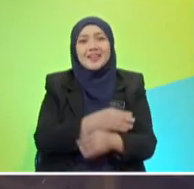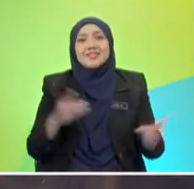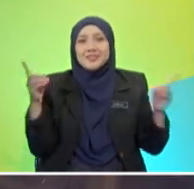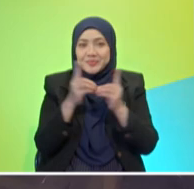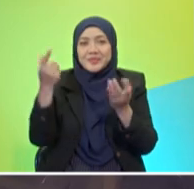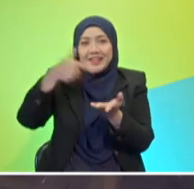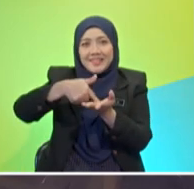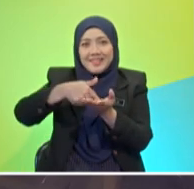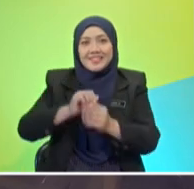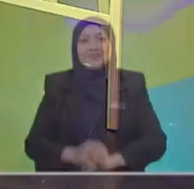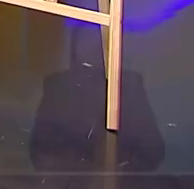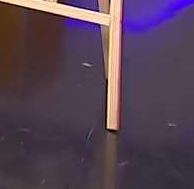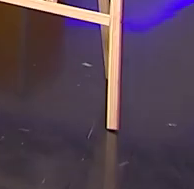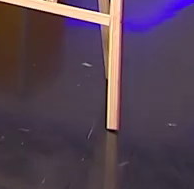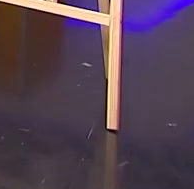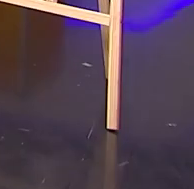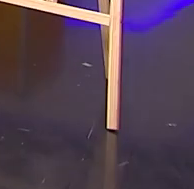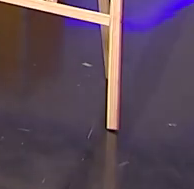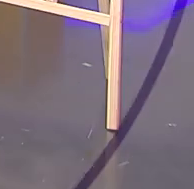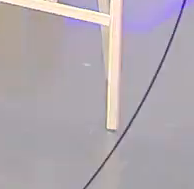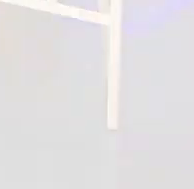Didik TV KPM. Nak hujan ni.